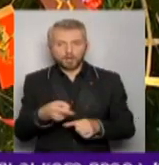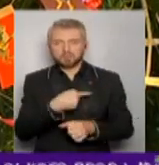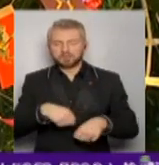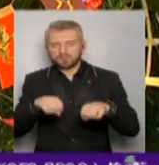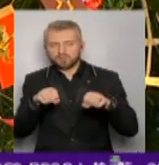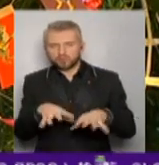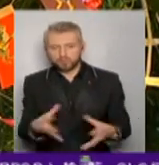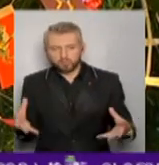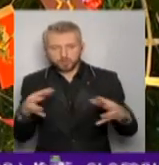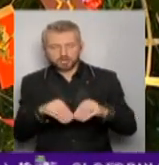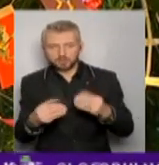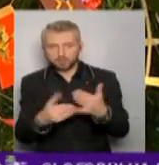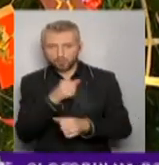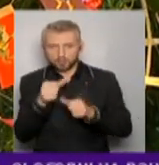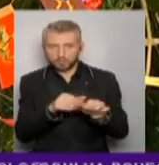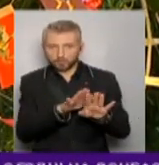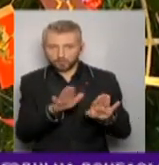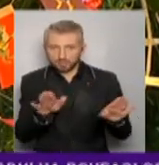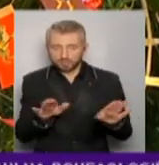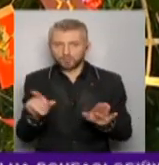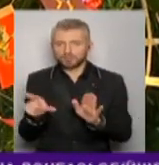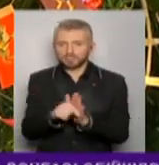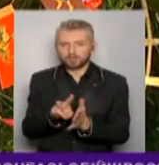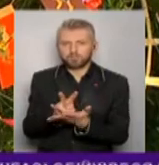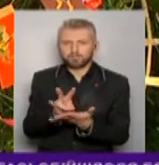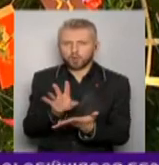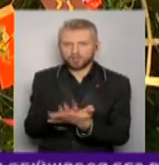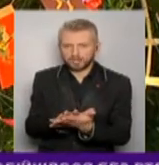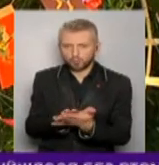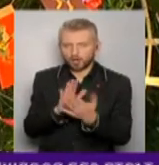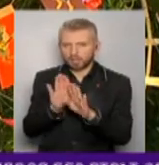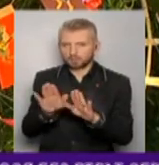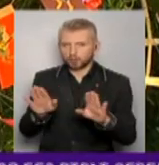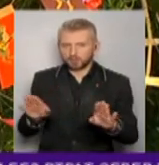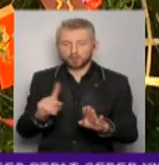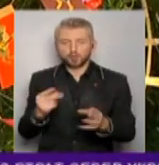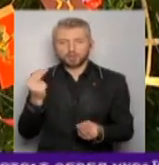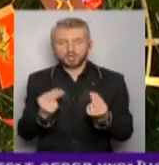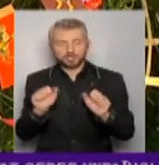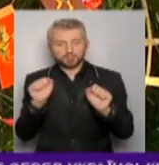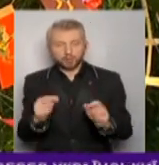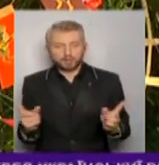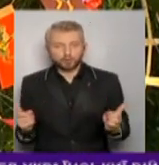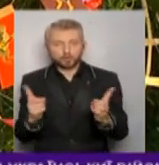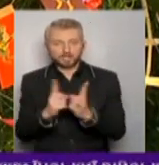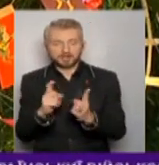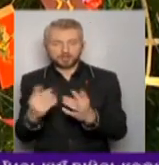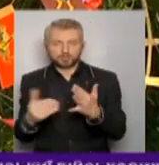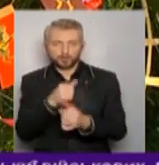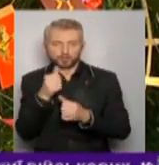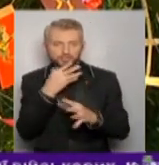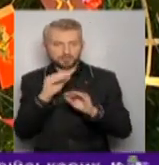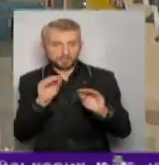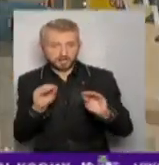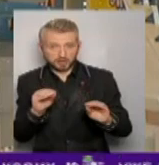вирішили поєднати новорічну виставку з постійною експозицією, щоб іграшки змогли зустрітися з новорічними прикрасами.